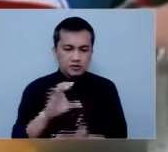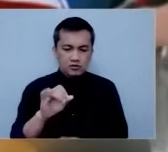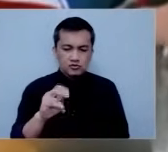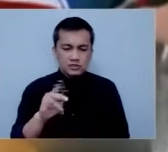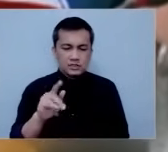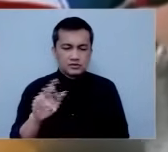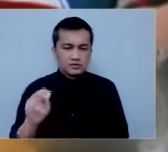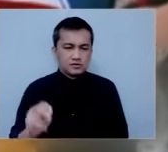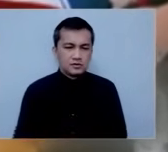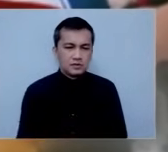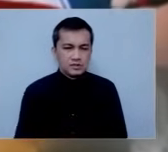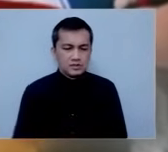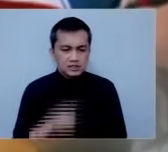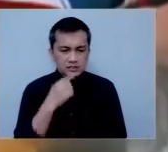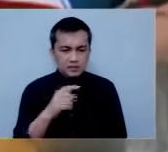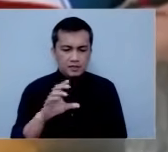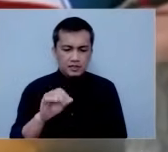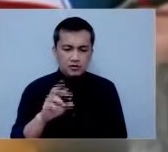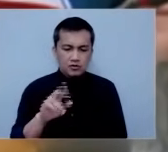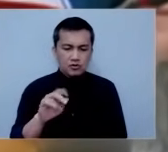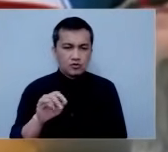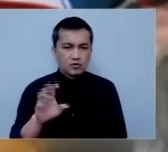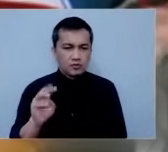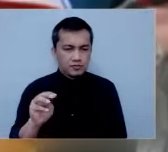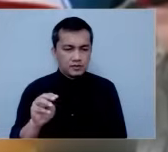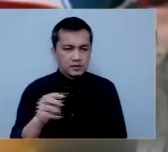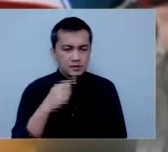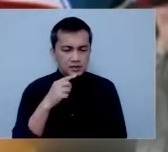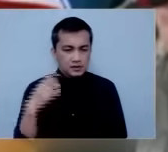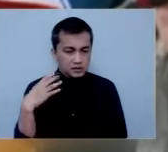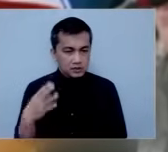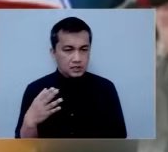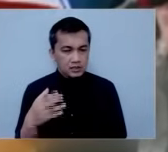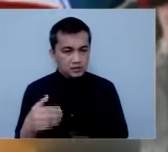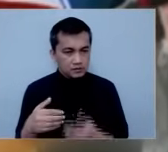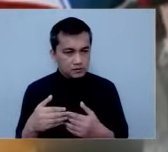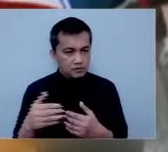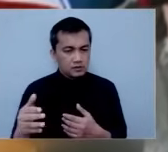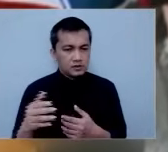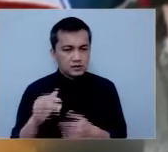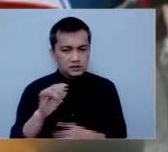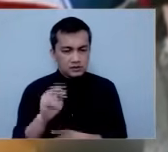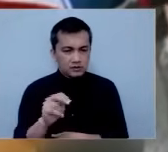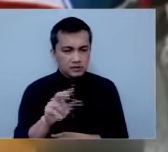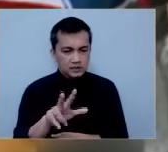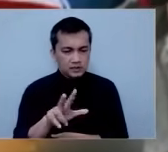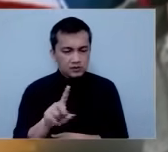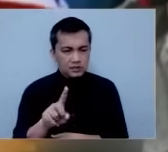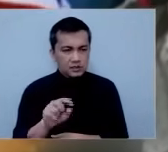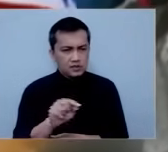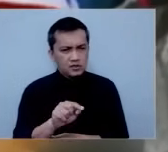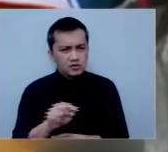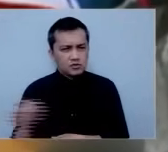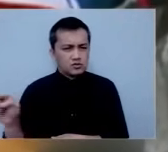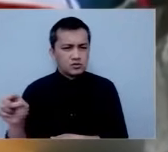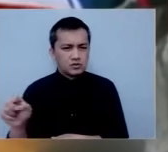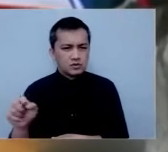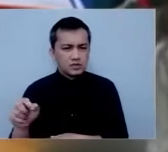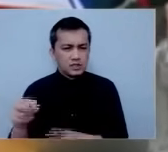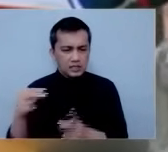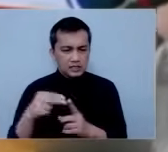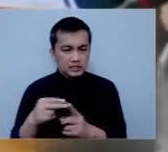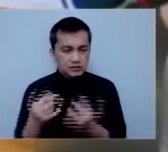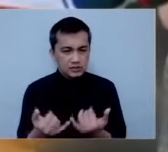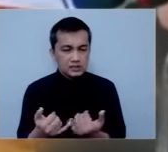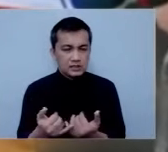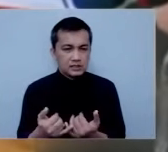nila kolorum na. E di po ba, Mr. Chair, hanggang January 31 hanggang until today and then